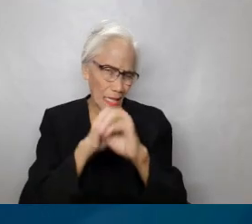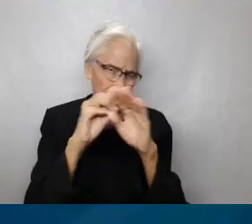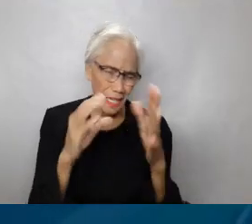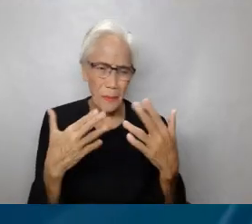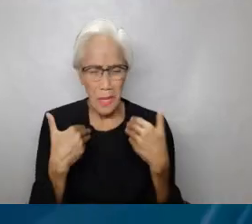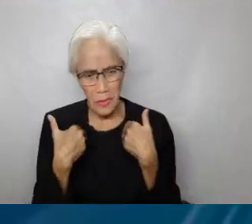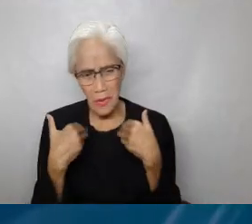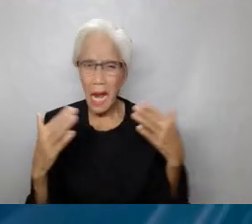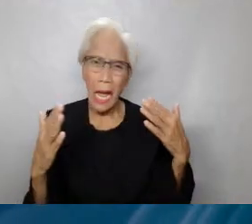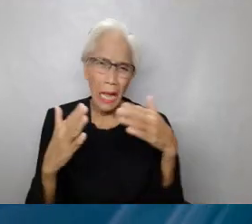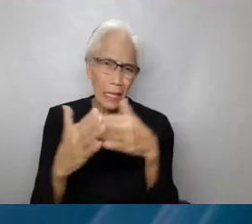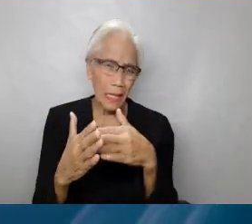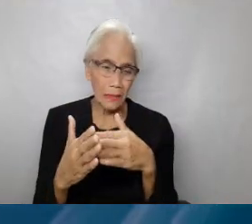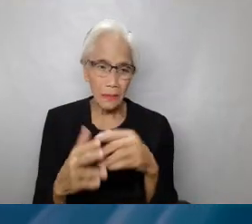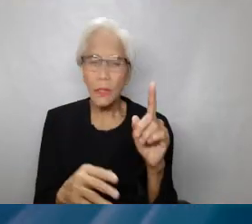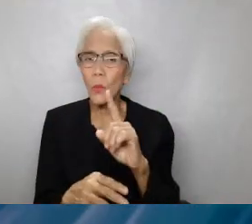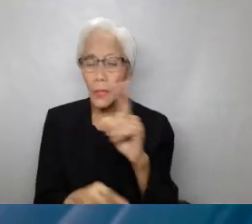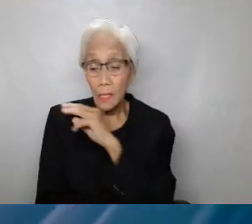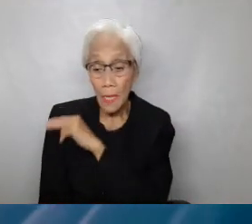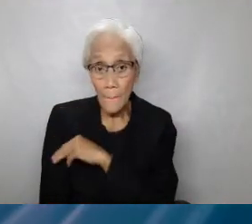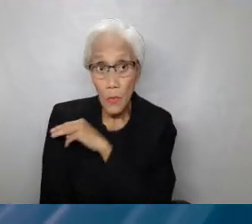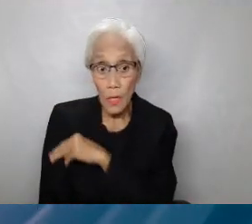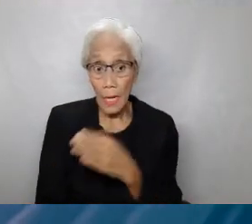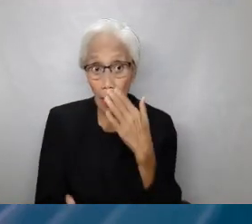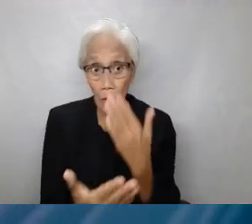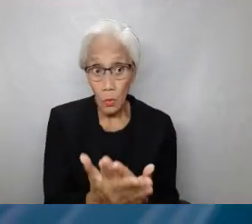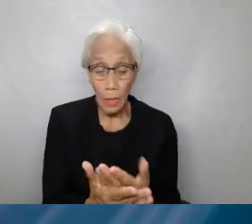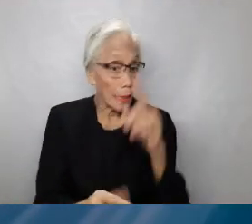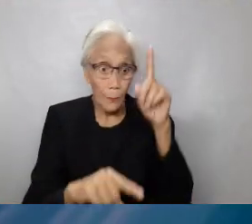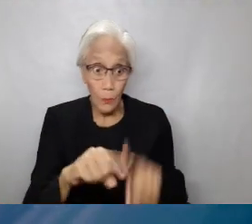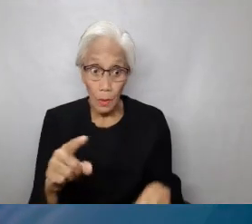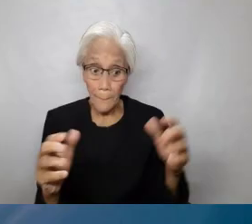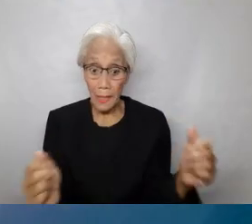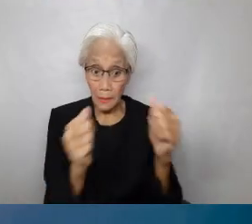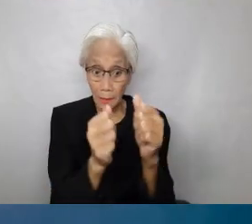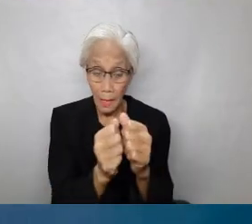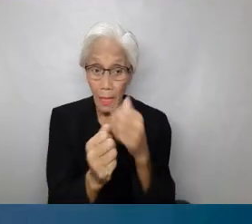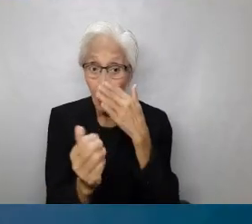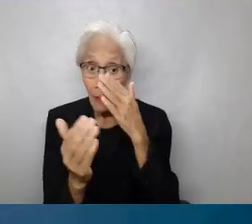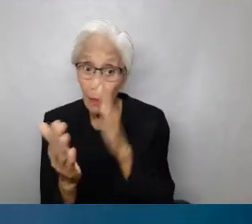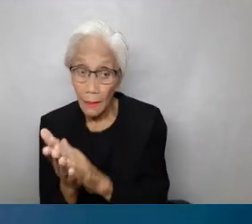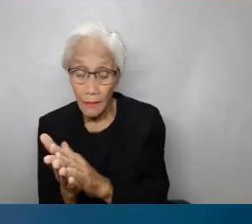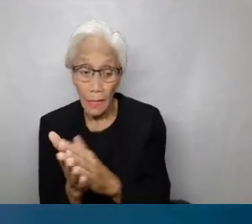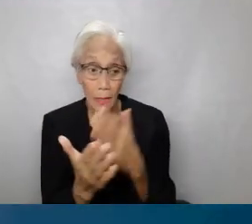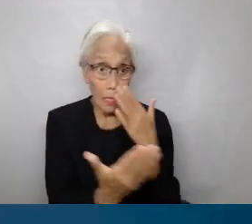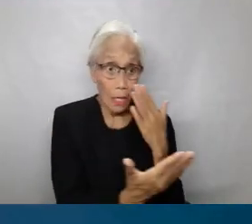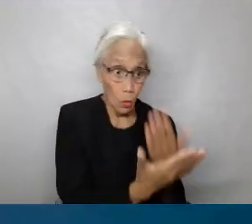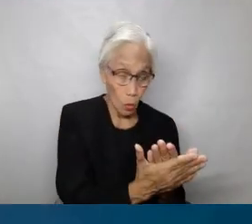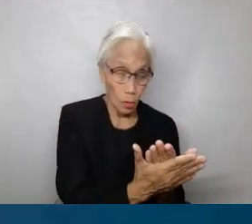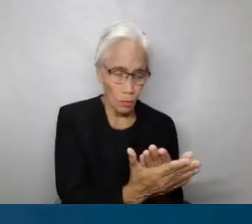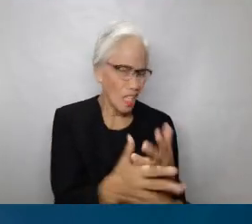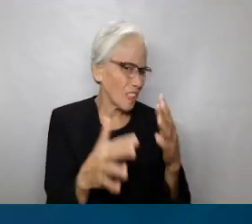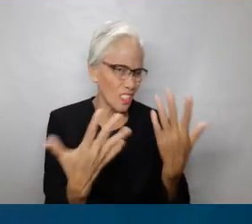clearly meron pong mga against what is morally good. Hindi pwedeng pagsamahin ang evil and